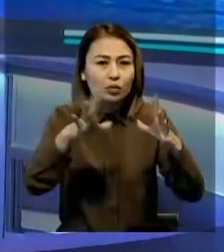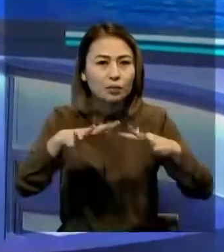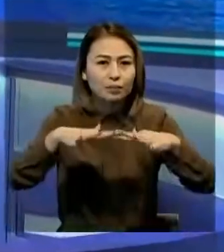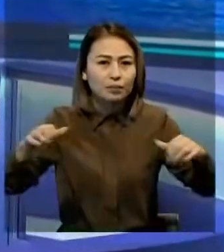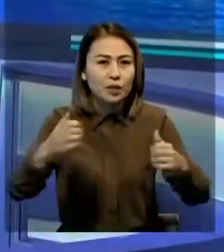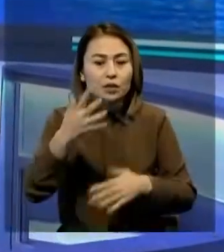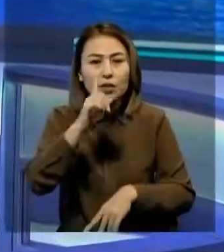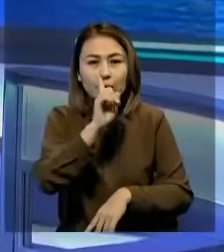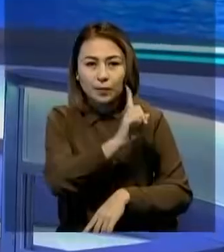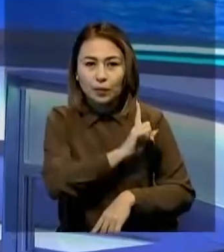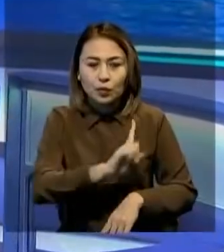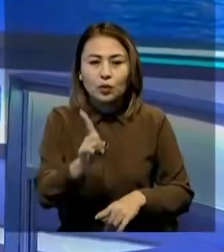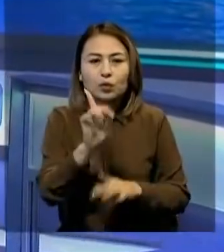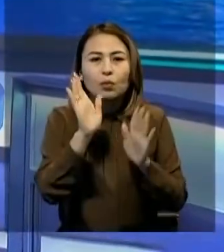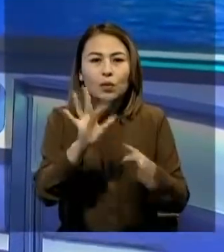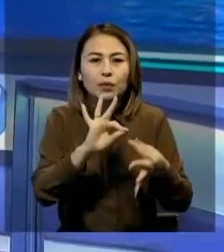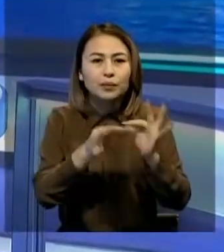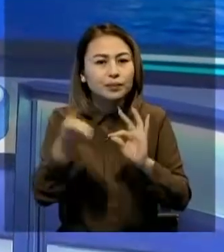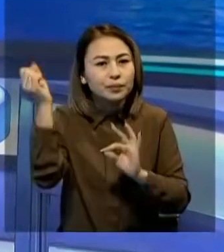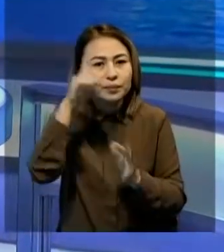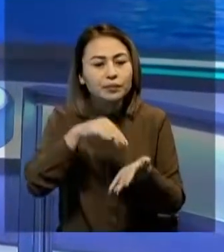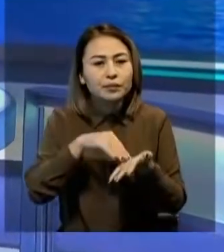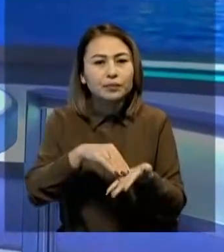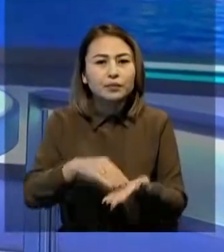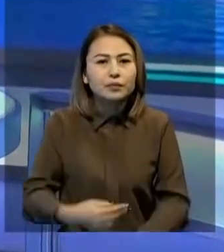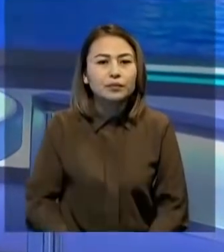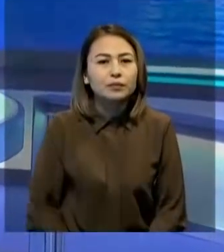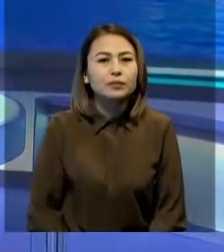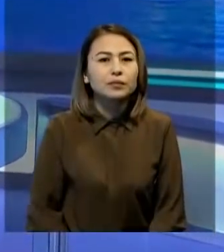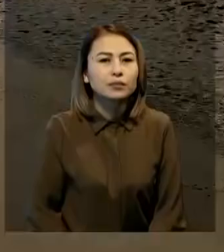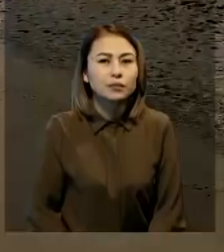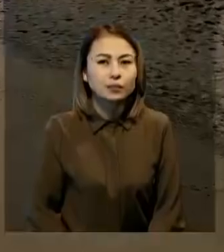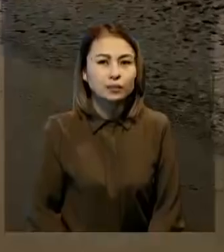арада тоқтамаса не болады? Толығырақ тілші материалында.